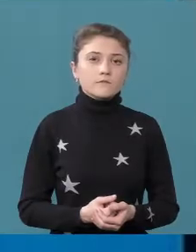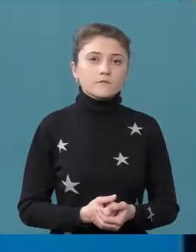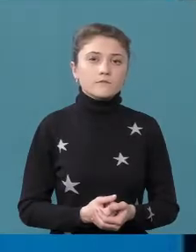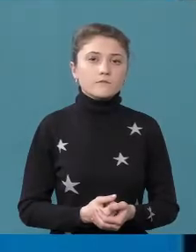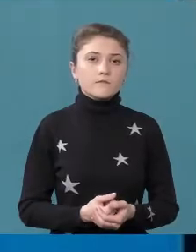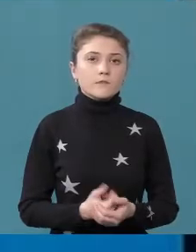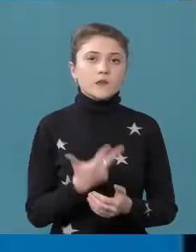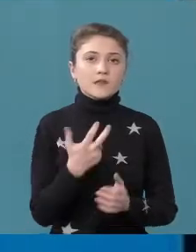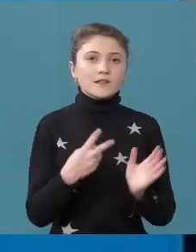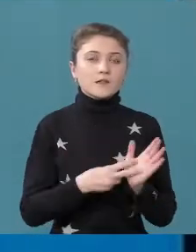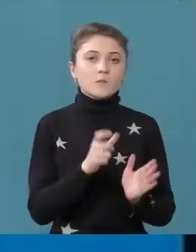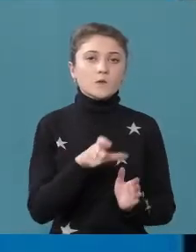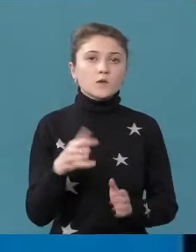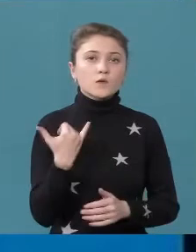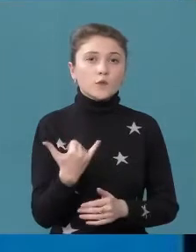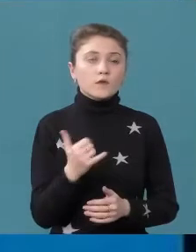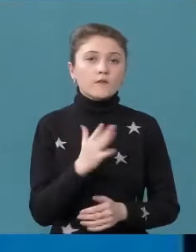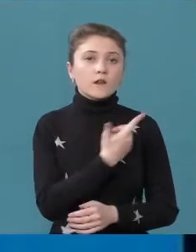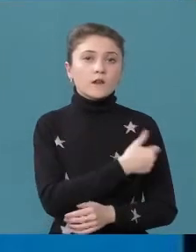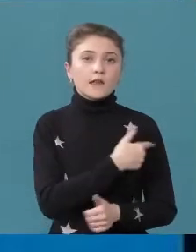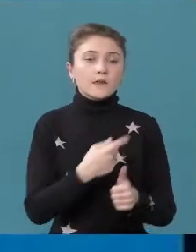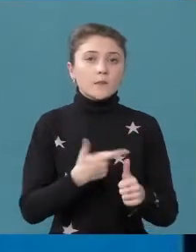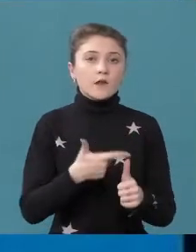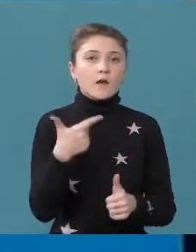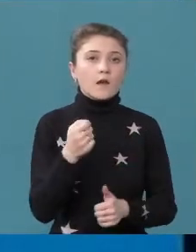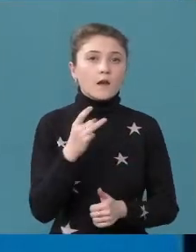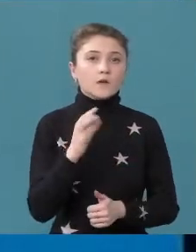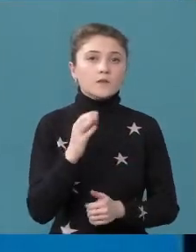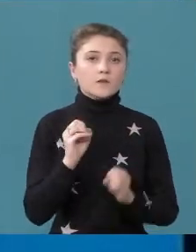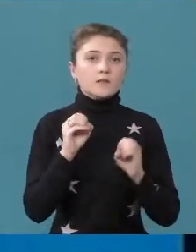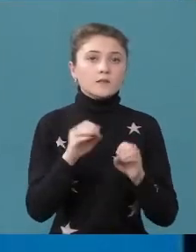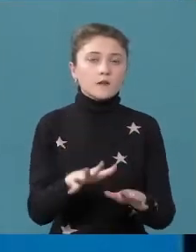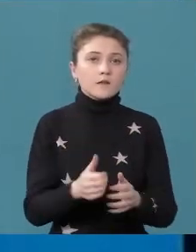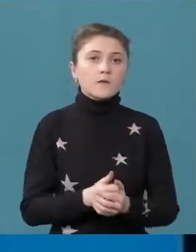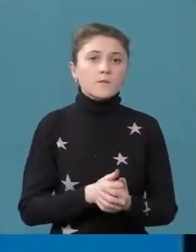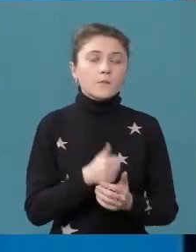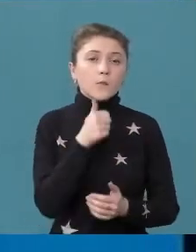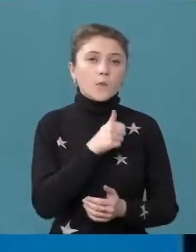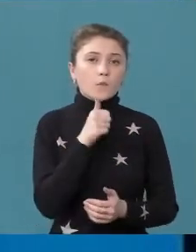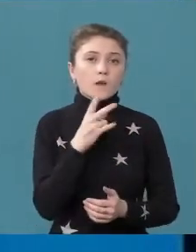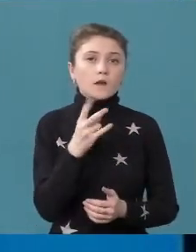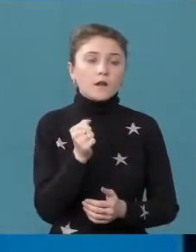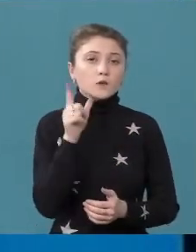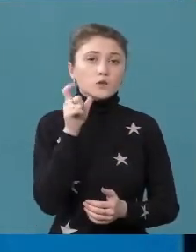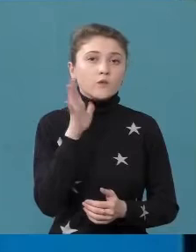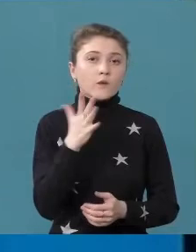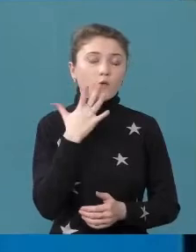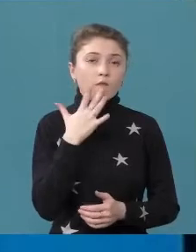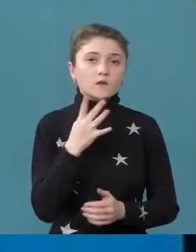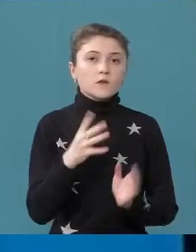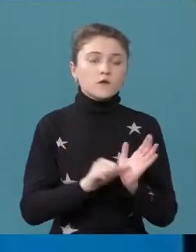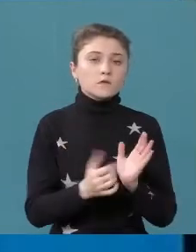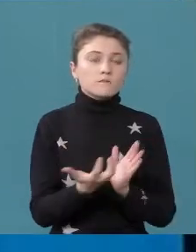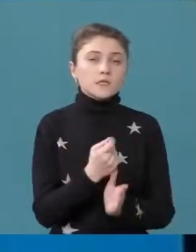Та 7 людей сьогодні у обласній клінічній лікарні імені Горбачевського здали безкоштовний експрес-тест на рівень глюкози в крові. У 46 з них виявили